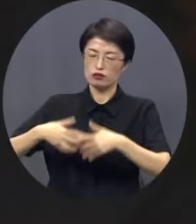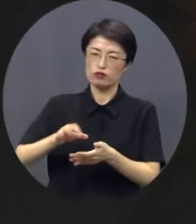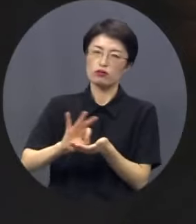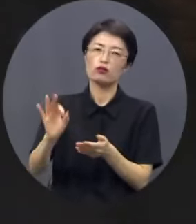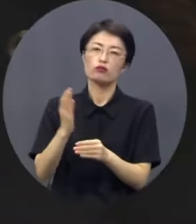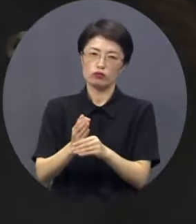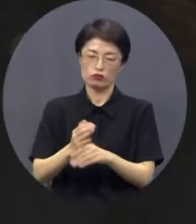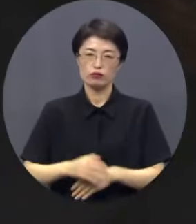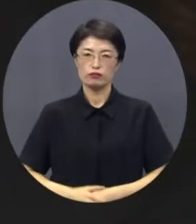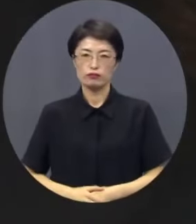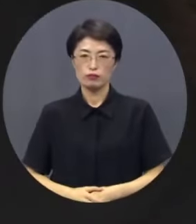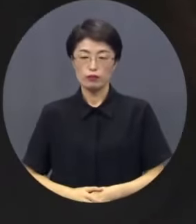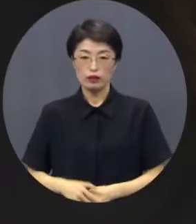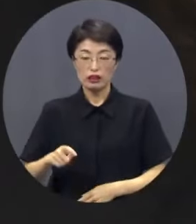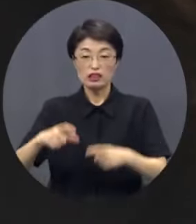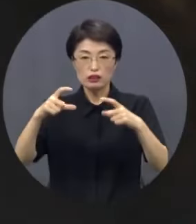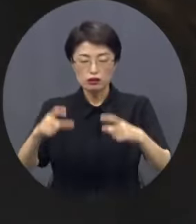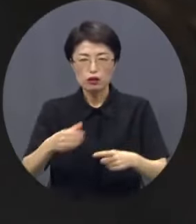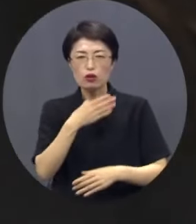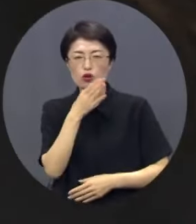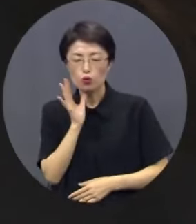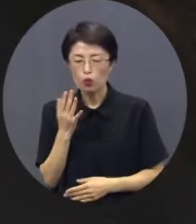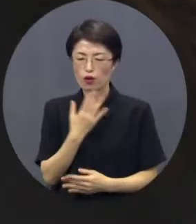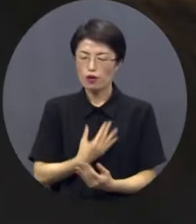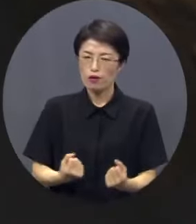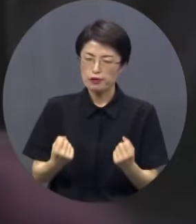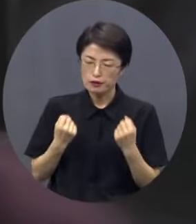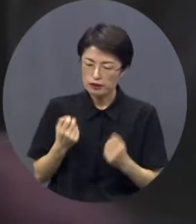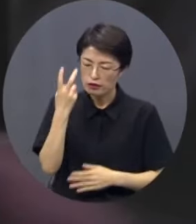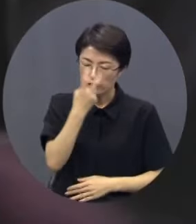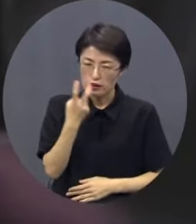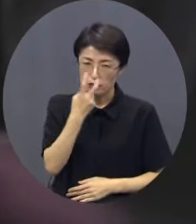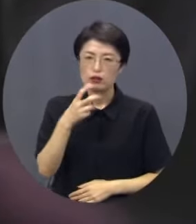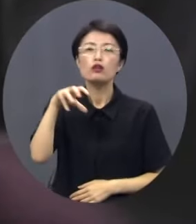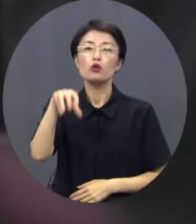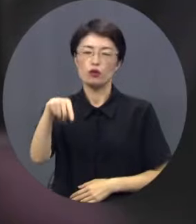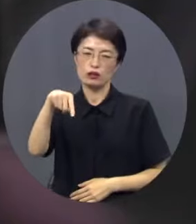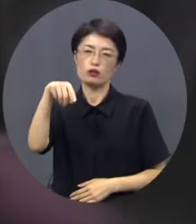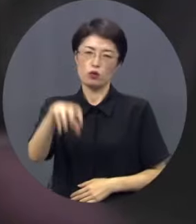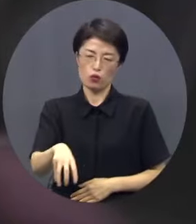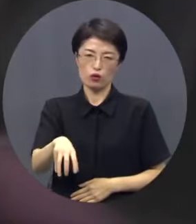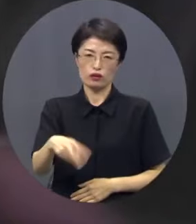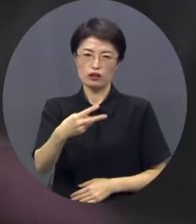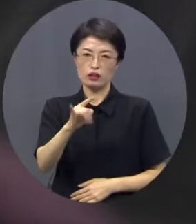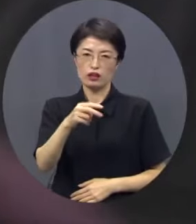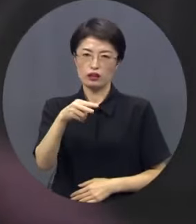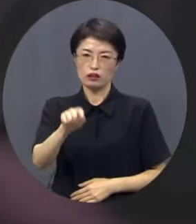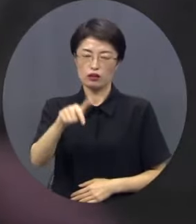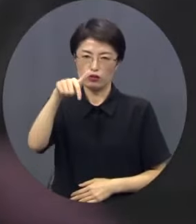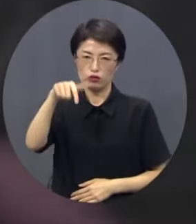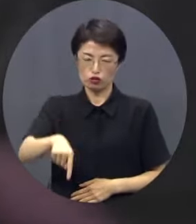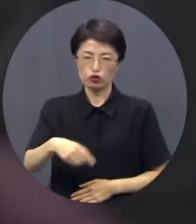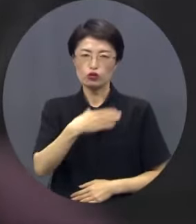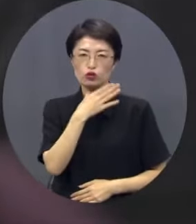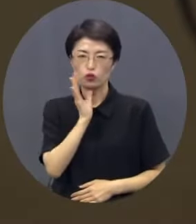사용합니다 지역 노인들의 건강을 살피고 관리해주는 이곳은 대덕구가 설치한 노인돌봄